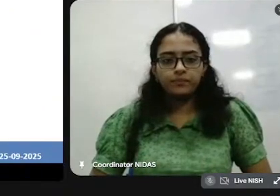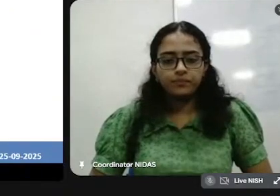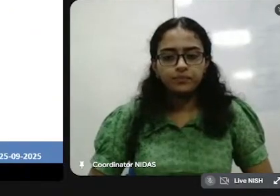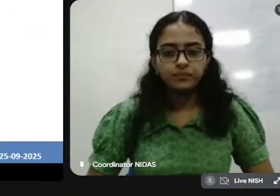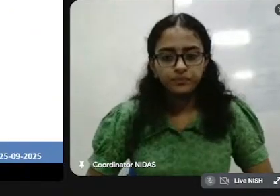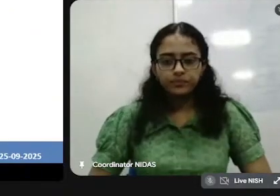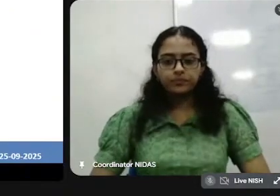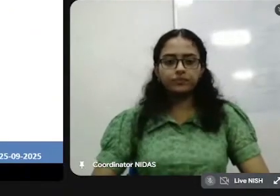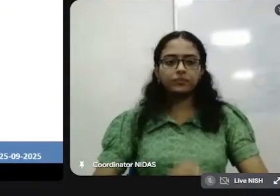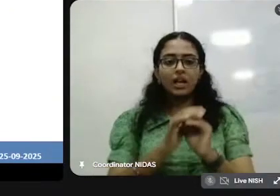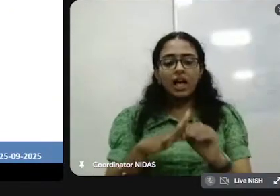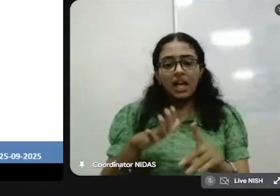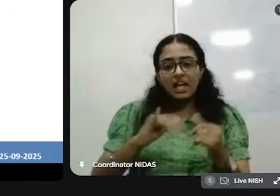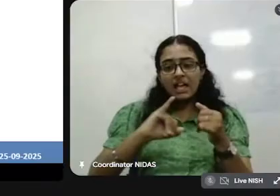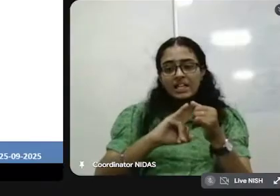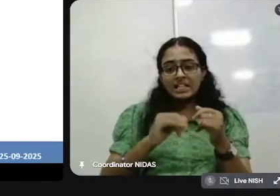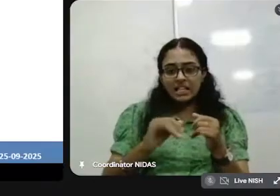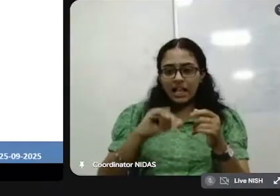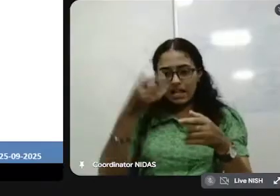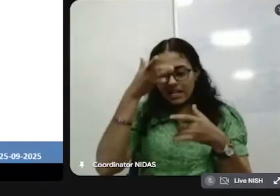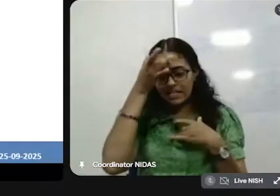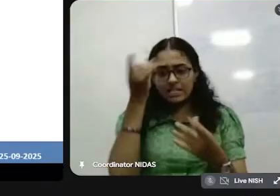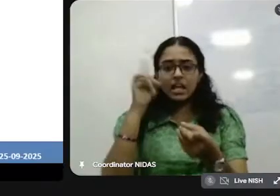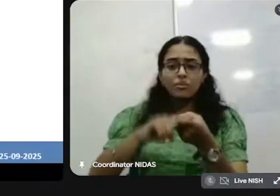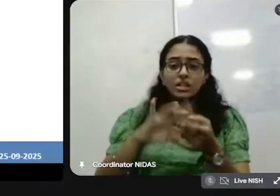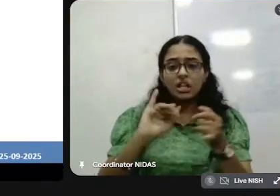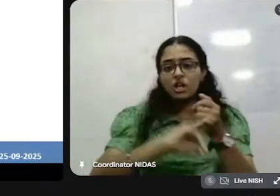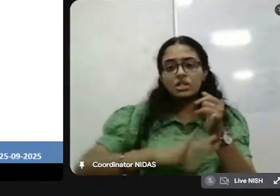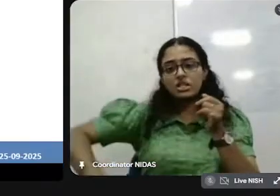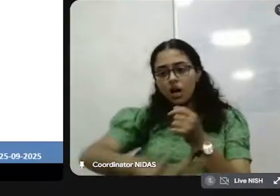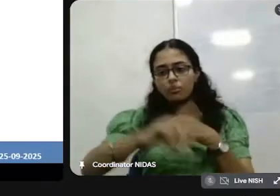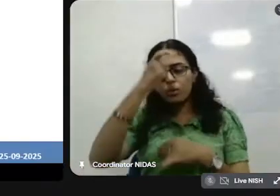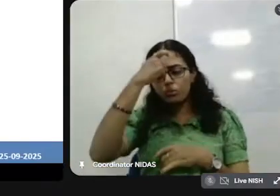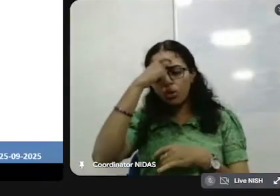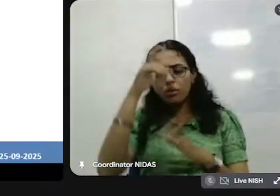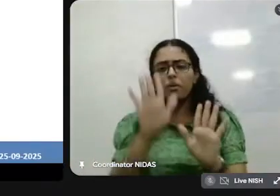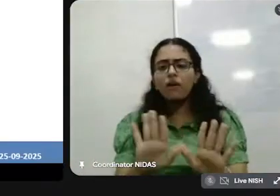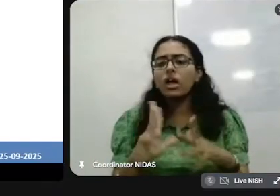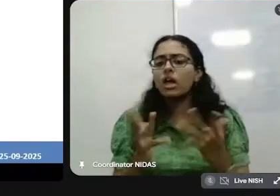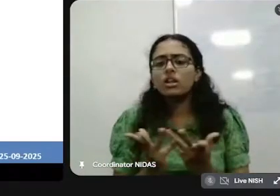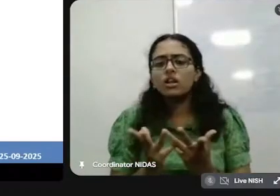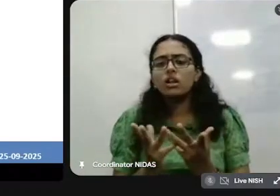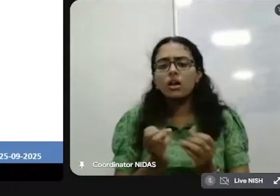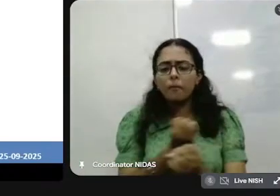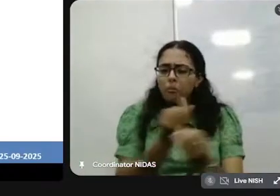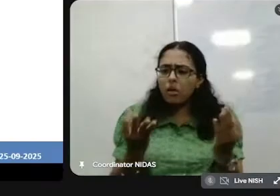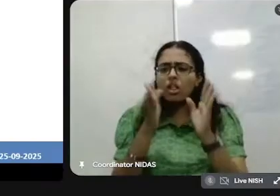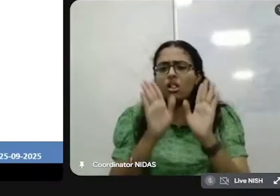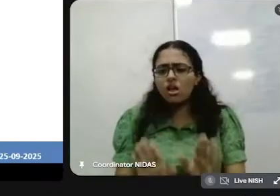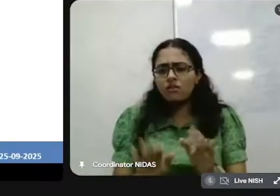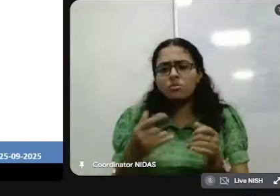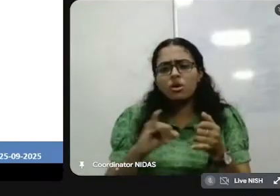ഇനി സ്ട്രോക്ക് മൂലം എന്തൊക്കെ സാമൂഹിക പ്രശ്നങ്ങളാണ് ആൾക്കാർ ഫേസ് ചെയ്യുന്നത് നമ്മൾ ചോദിക്കുമ്പോൾ ഒരുപാട് കാര്യങ്ങളുണ്ടായിരിക്കും. ഇപ്പൊ ഒരു സ്ട്രോക്ക്